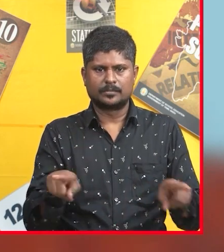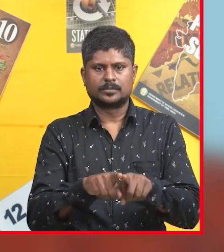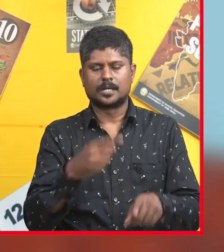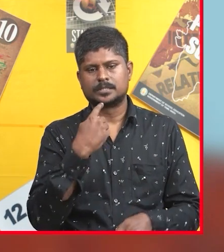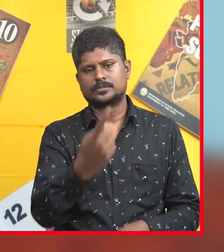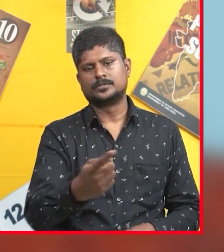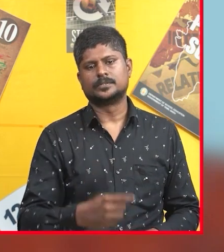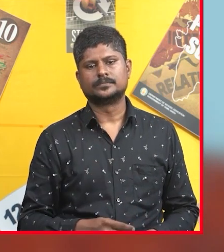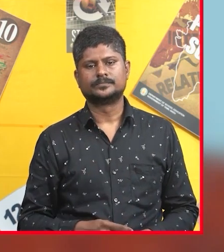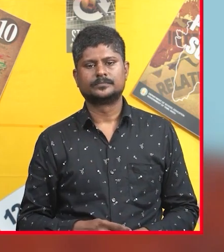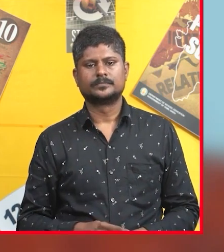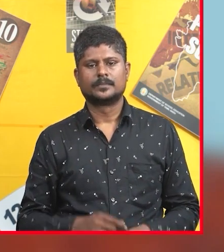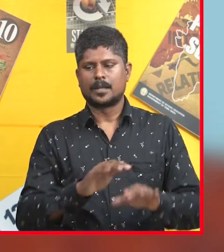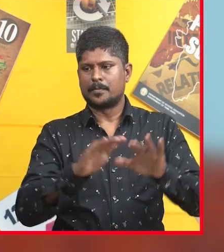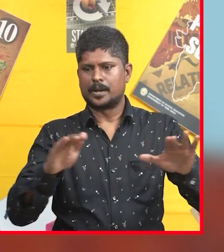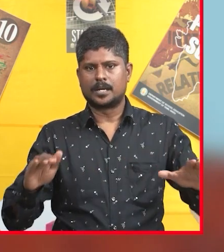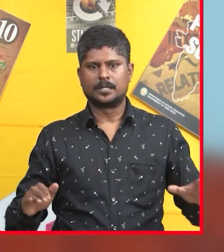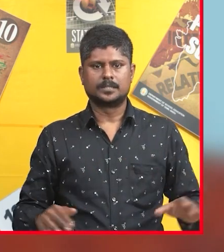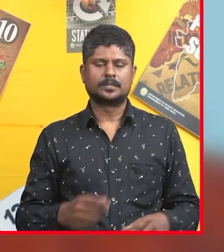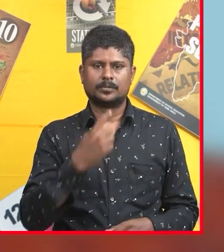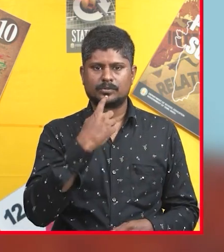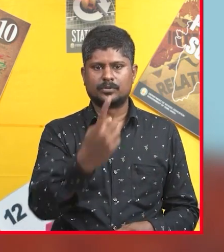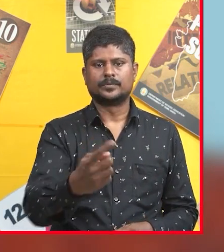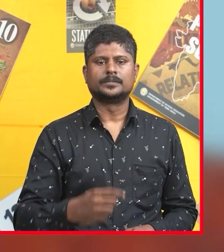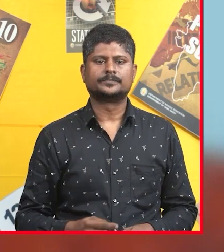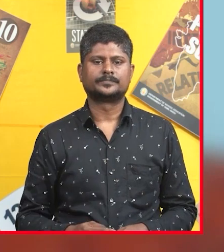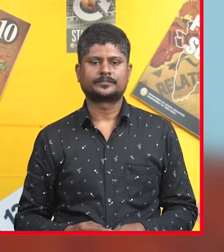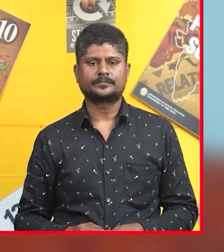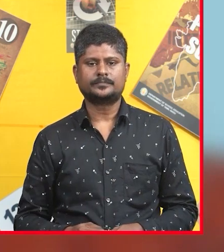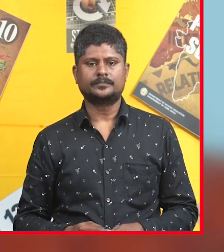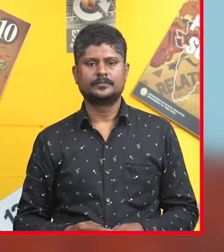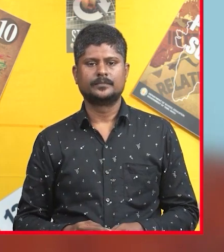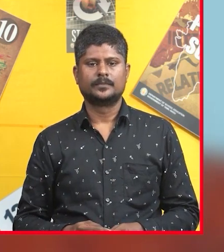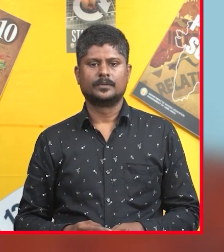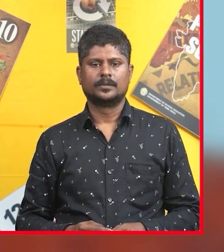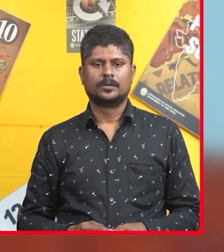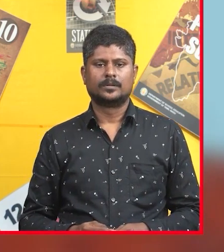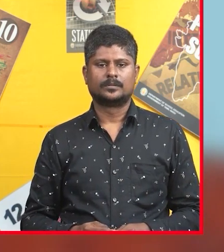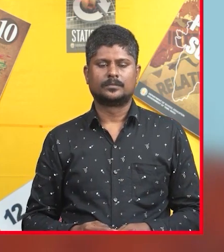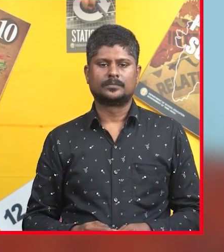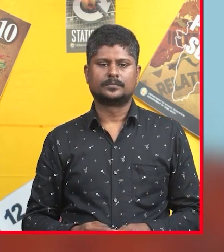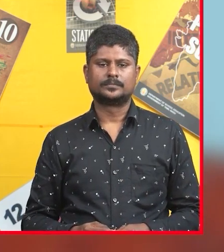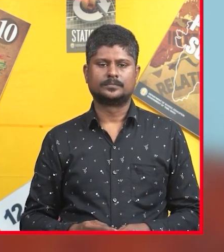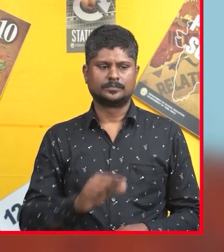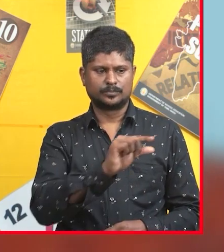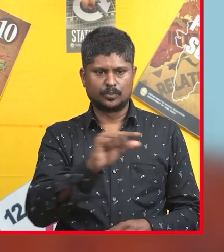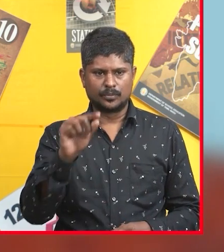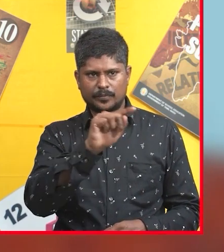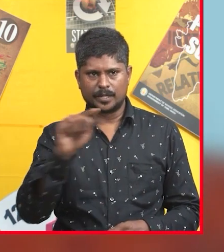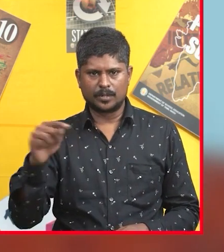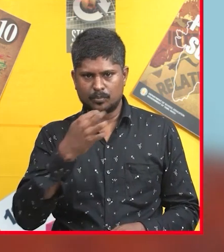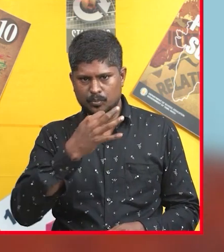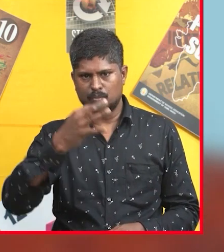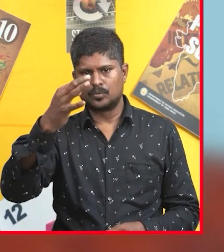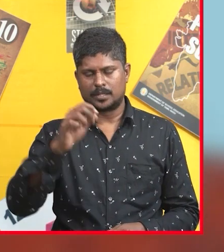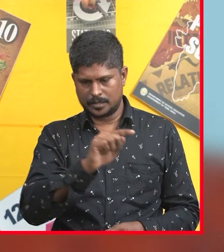குறிக்குது. பூதன் அப்படின்னா மக்கள். என்ன சொல்றாருன்னா, திறமுடனே புல்வேலூர் பூதன் புரிந்து